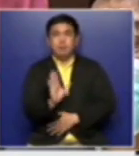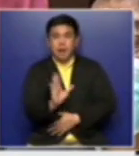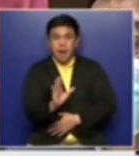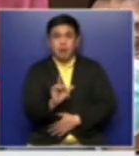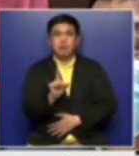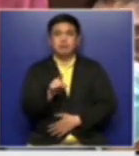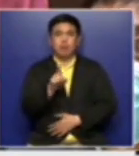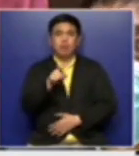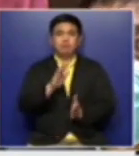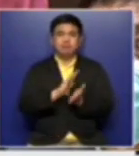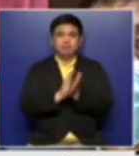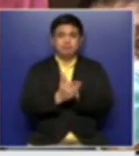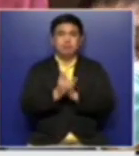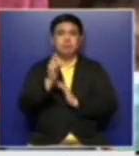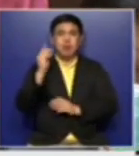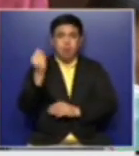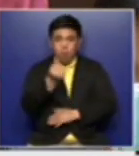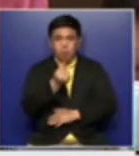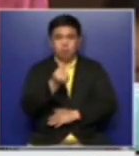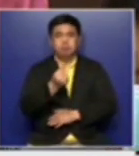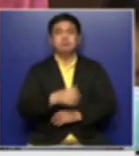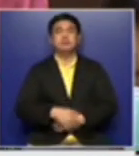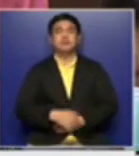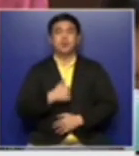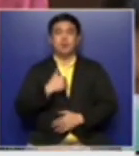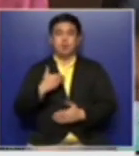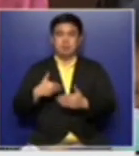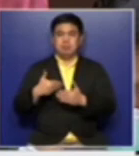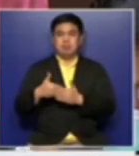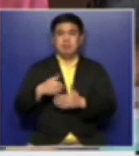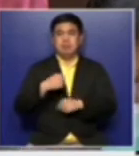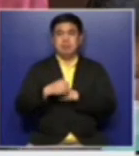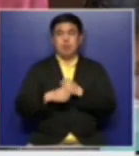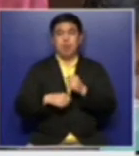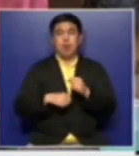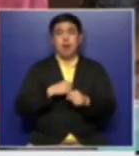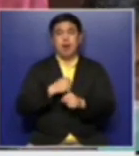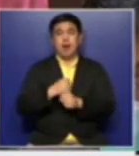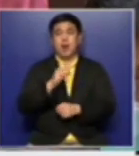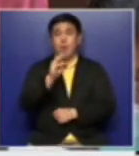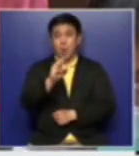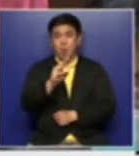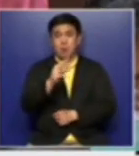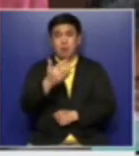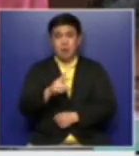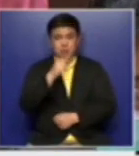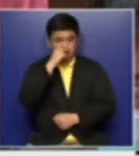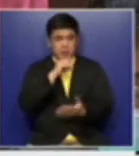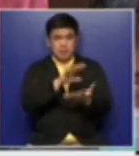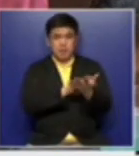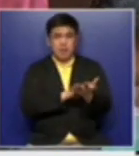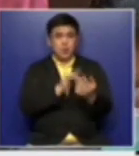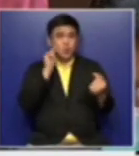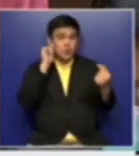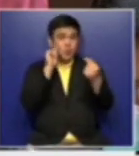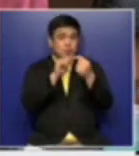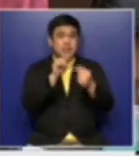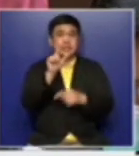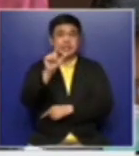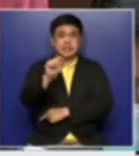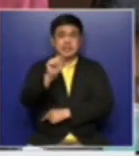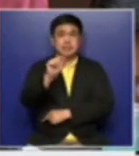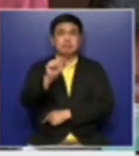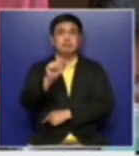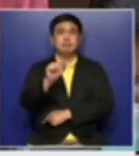นั้นจากวันนั้นถึงวันนี้เป็นเวลา6ปีกว่าแล้วครับการปฏิรูปประเทศที่มียุทธศาสตร์ถึง20ปี